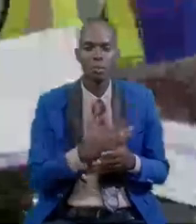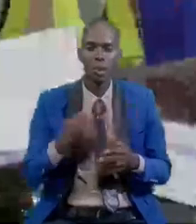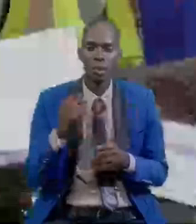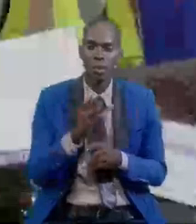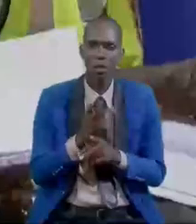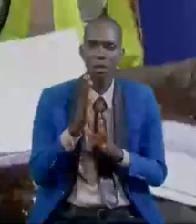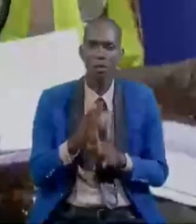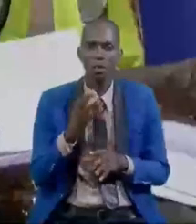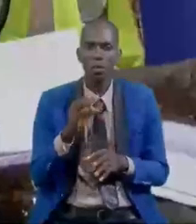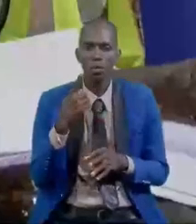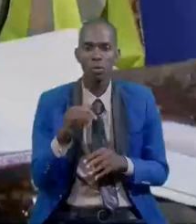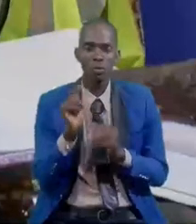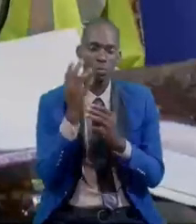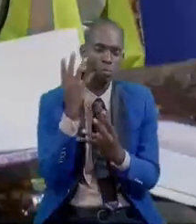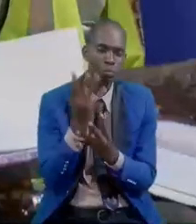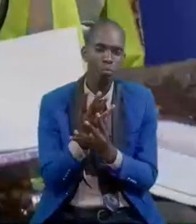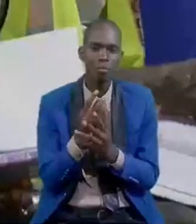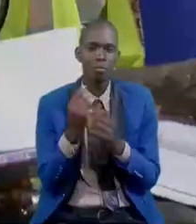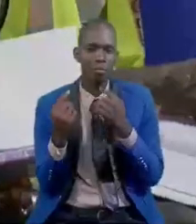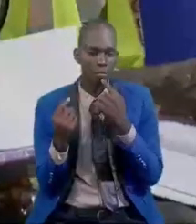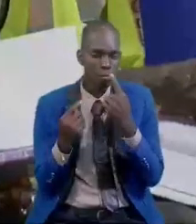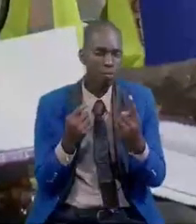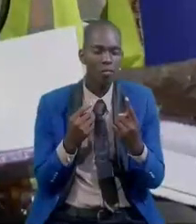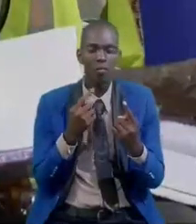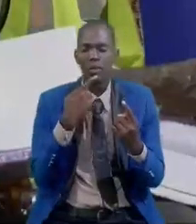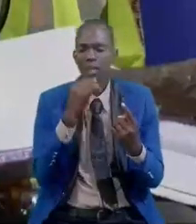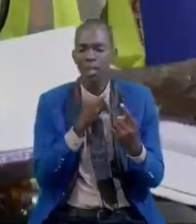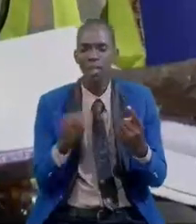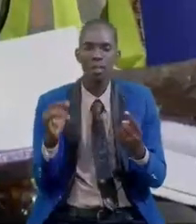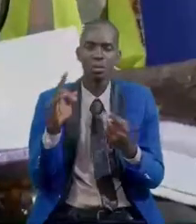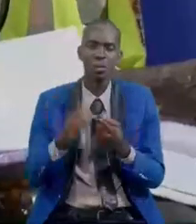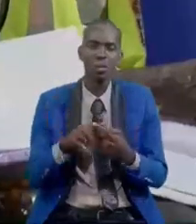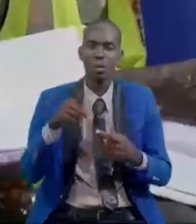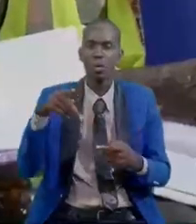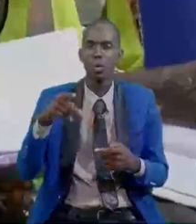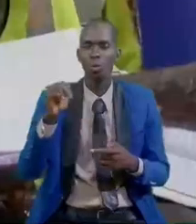Et le geôlier annonça la chose à Paul.